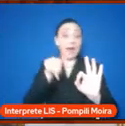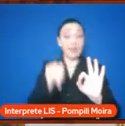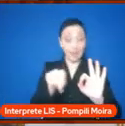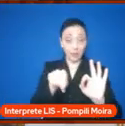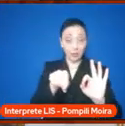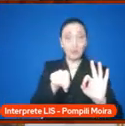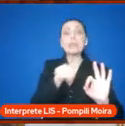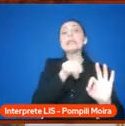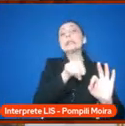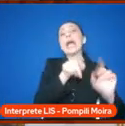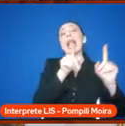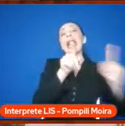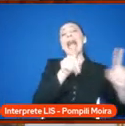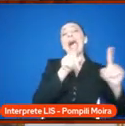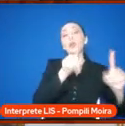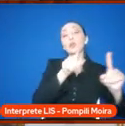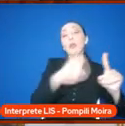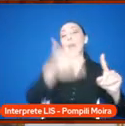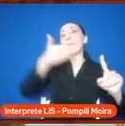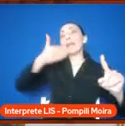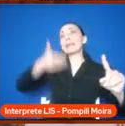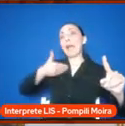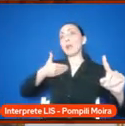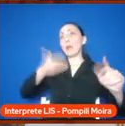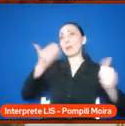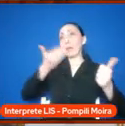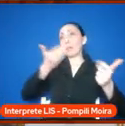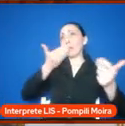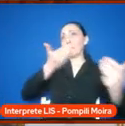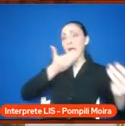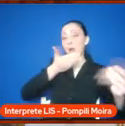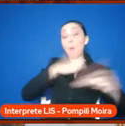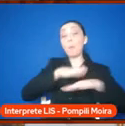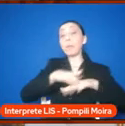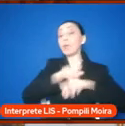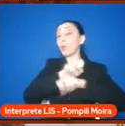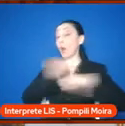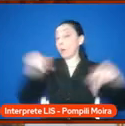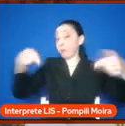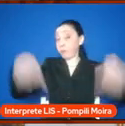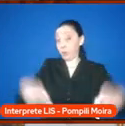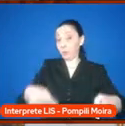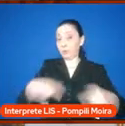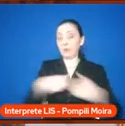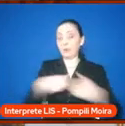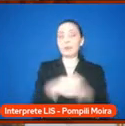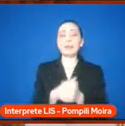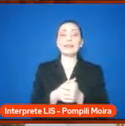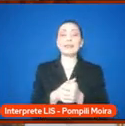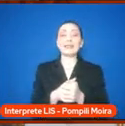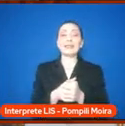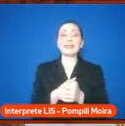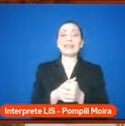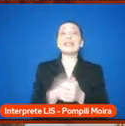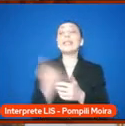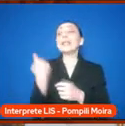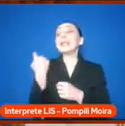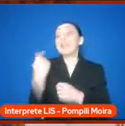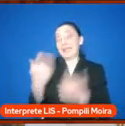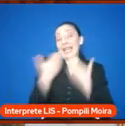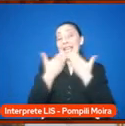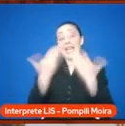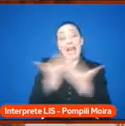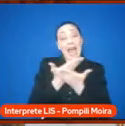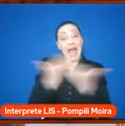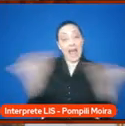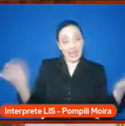errori commessi nel passato. È con questo auspicio che ringrazio tutti e seguirò laddove